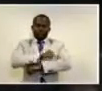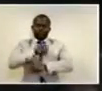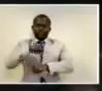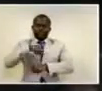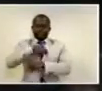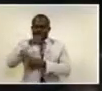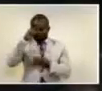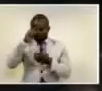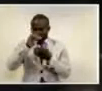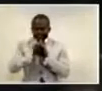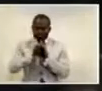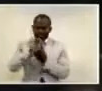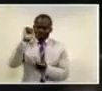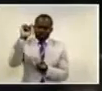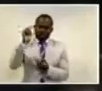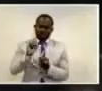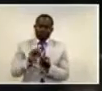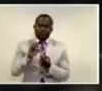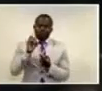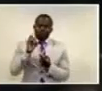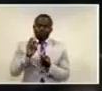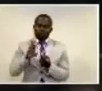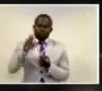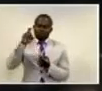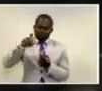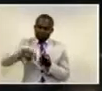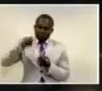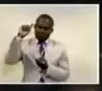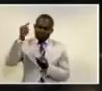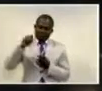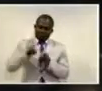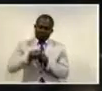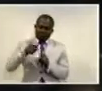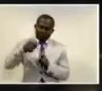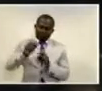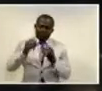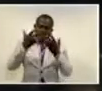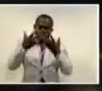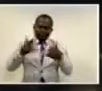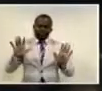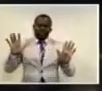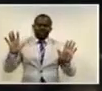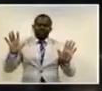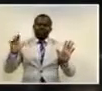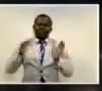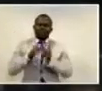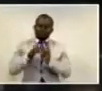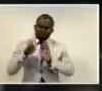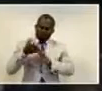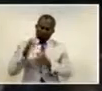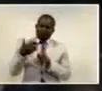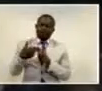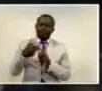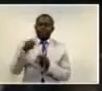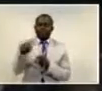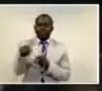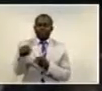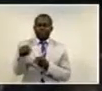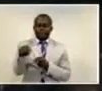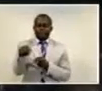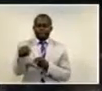ndizera ko byagabanutse cyangwa se bikwiye kugabanuka nabyo bigashira ndetse vuba cyane